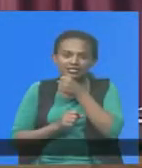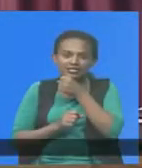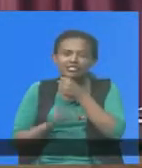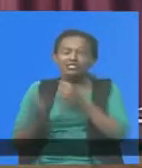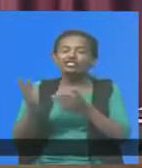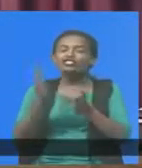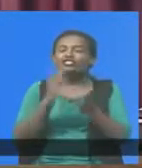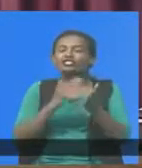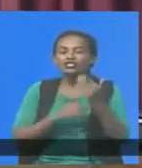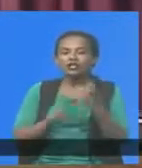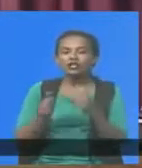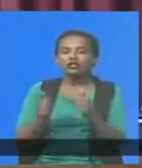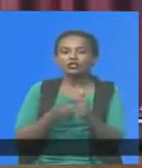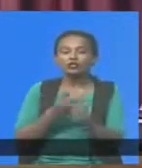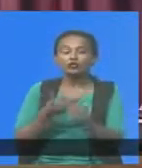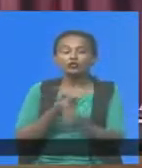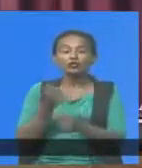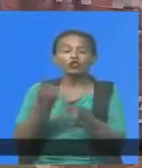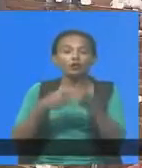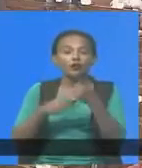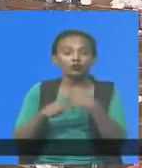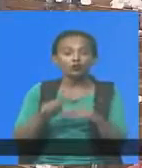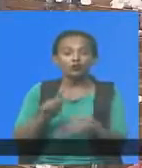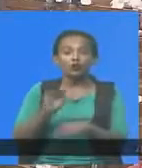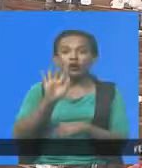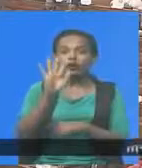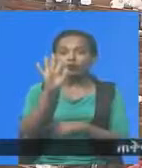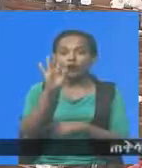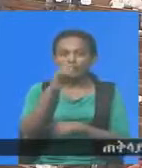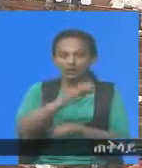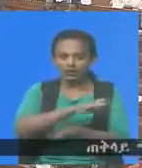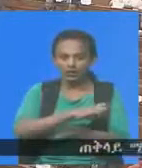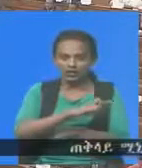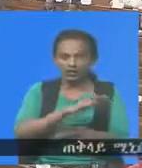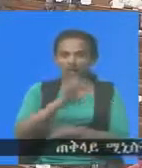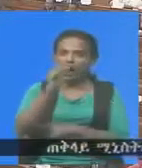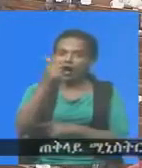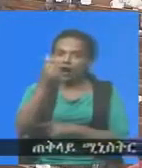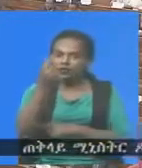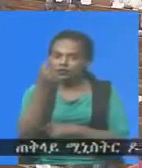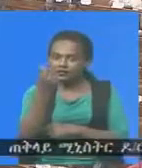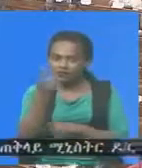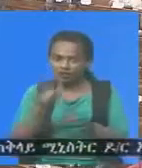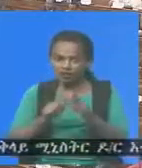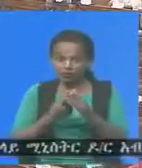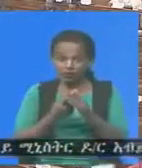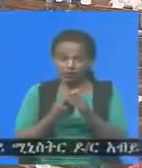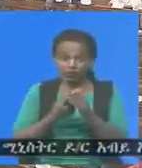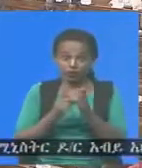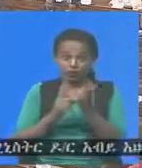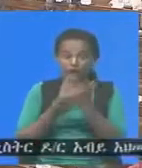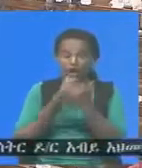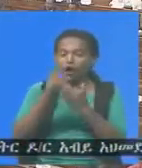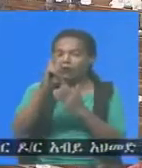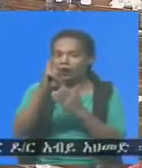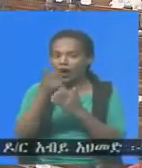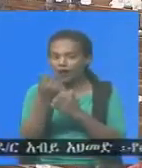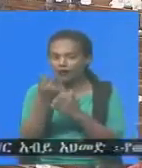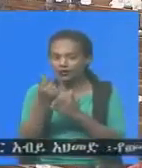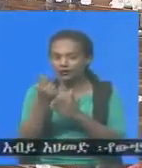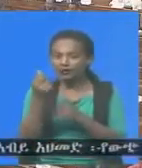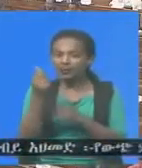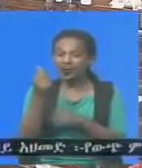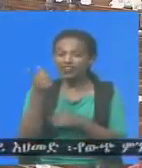ችግር ያስከተሉ ስለመጡ በአምስት ቀን በ10 ብር የጀመርነው ፕሮጀክት በ20 ብር በ10 ቀን